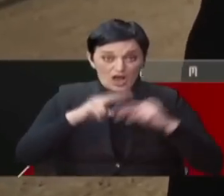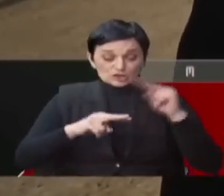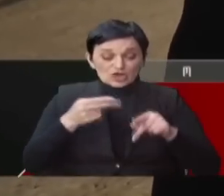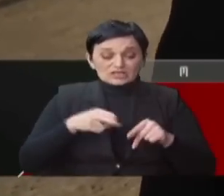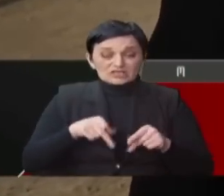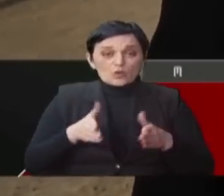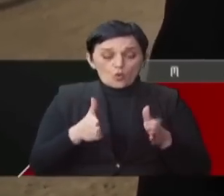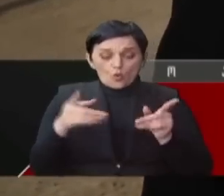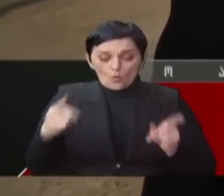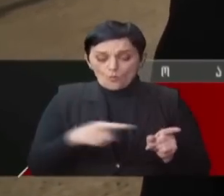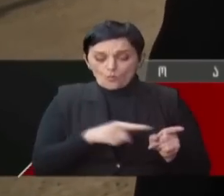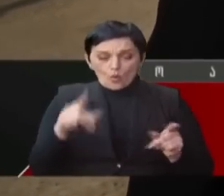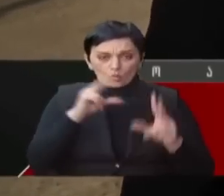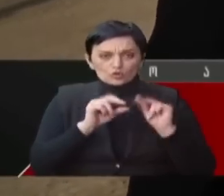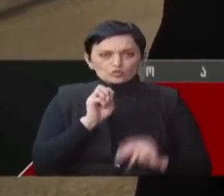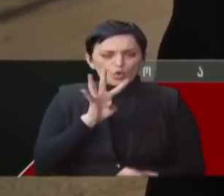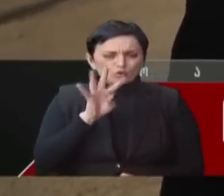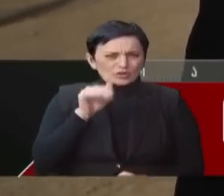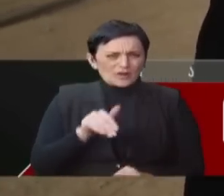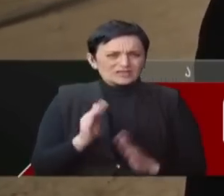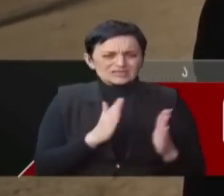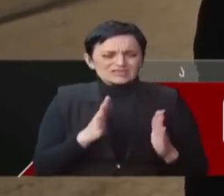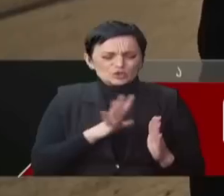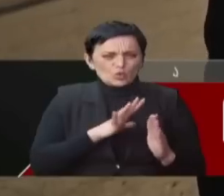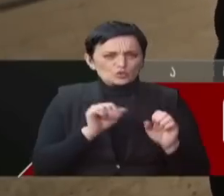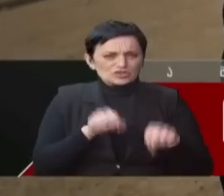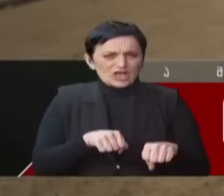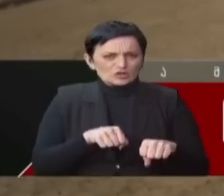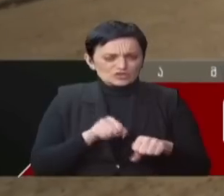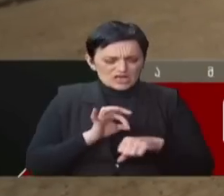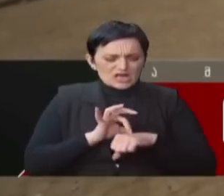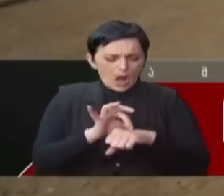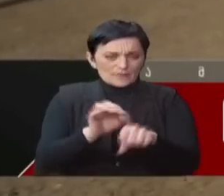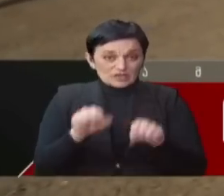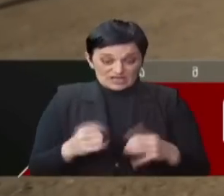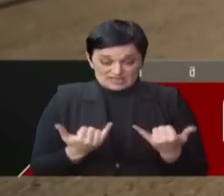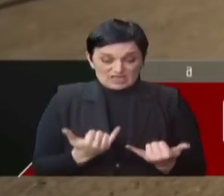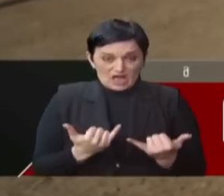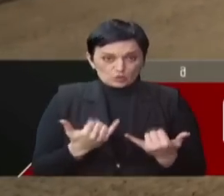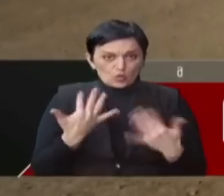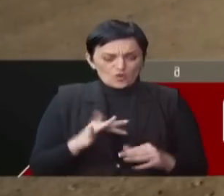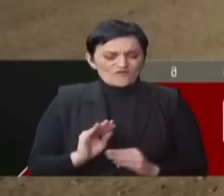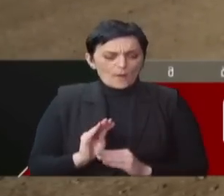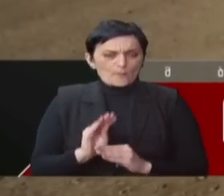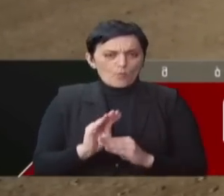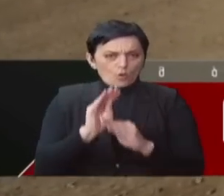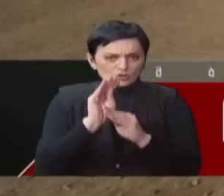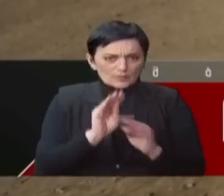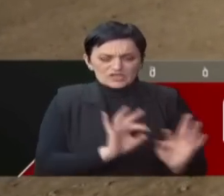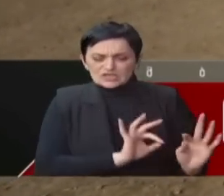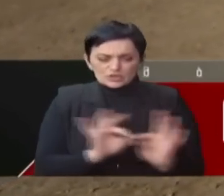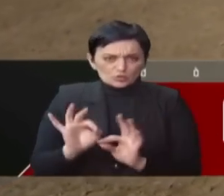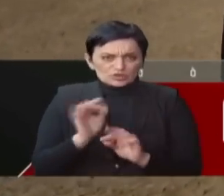მონაკვეთის ითვალისწინებდა 14000 სატრანსპორტო საშუალების გამტარუნარიანობას. Დღესდღეობით ძალიან მომატებულია ინტენსივობა და